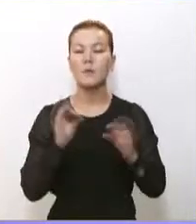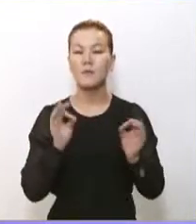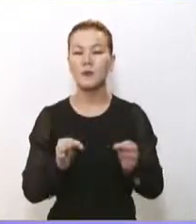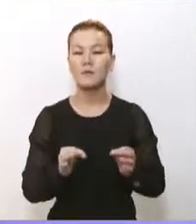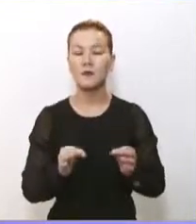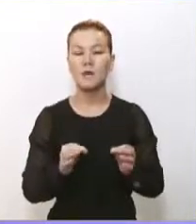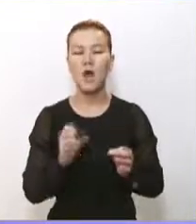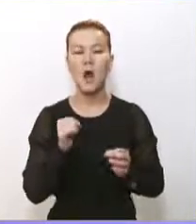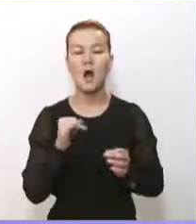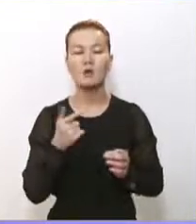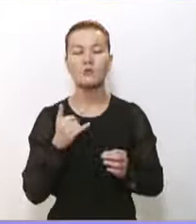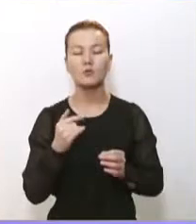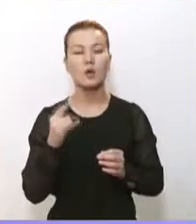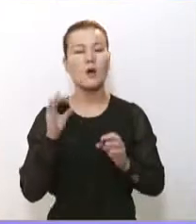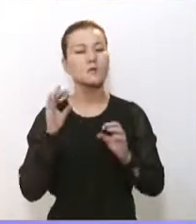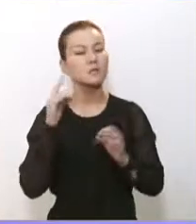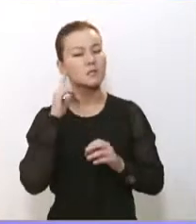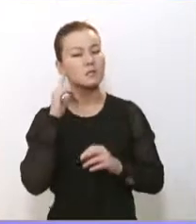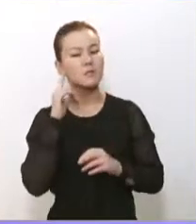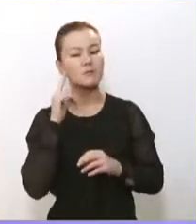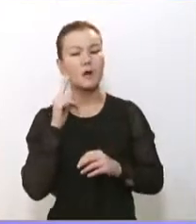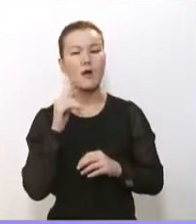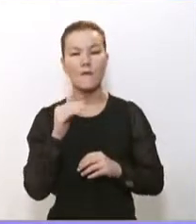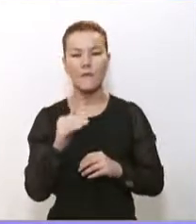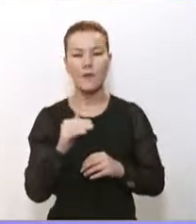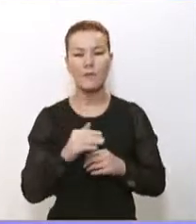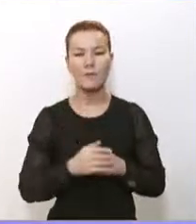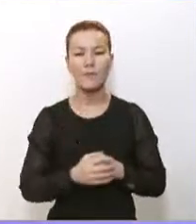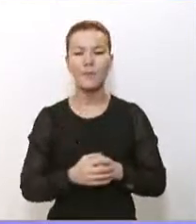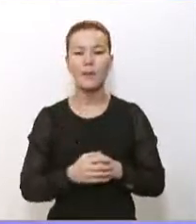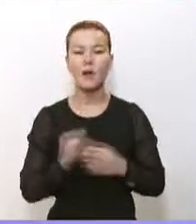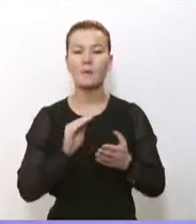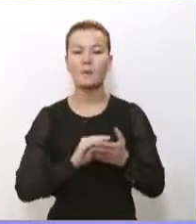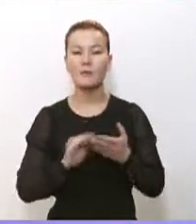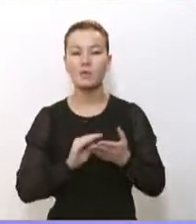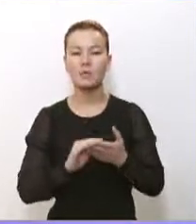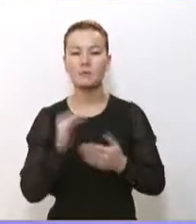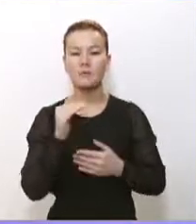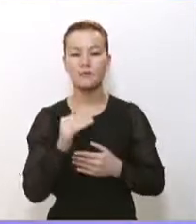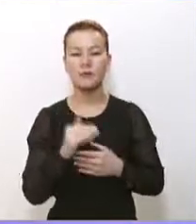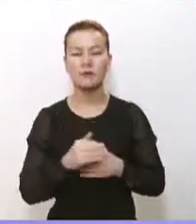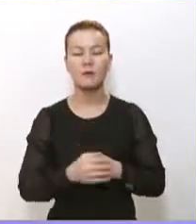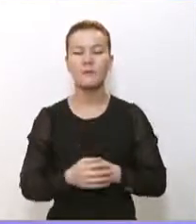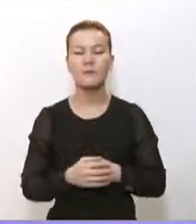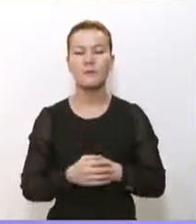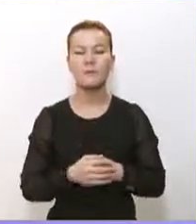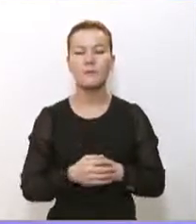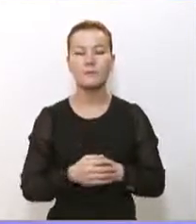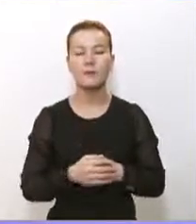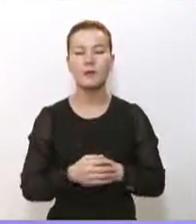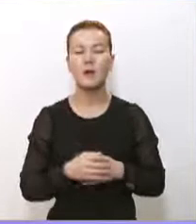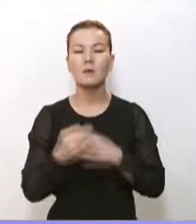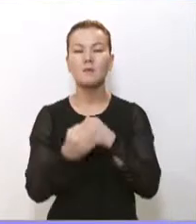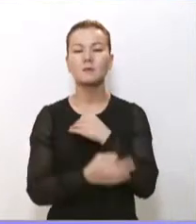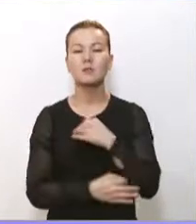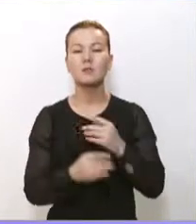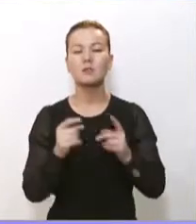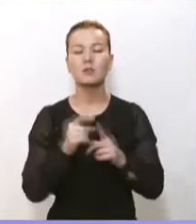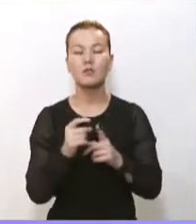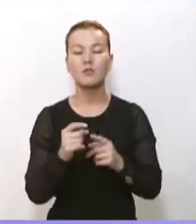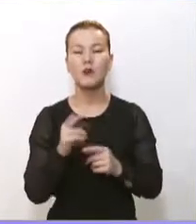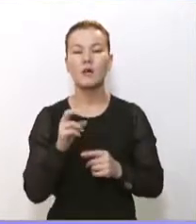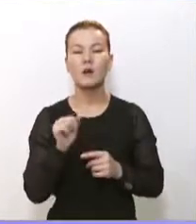Правильно, Айгуль. Слышим теперь звук «ф». Пишем букву «ф». И последнее